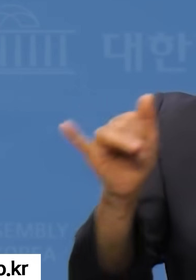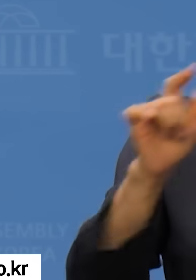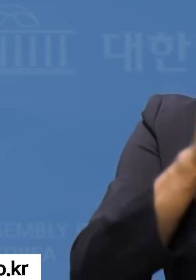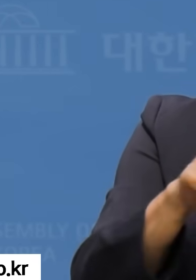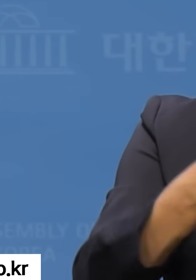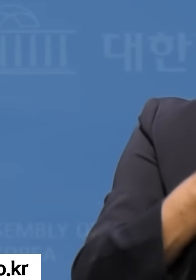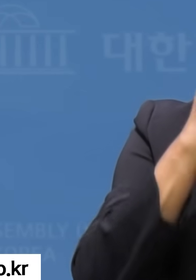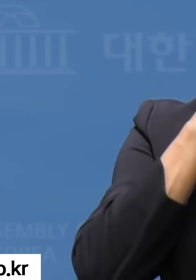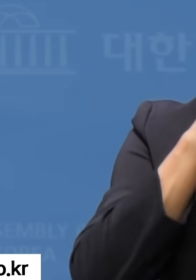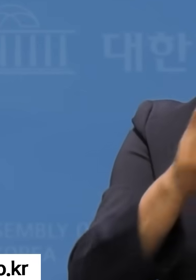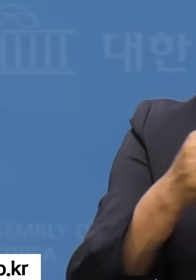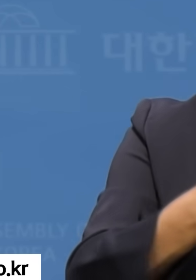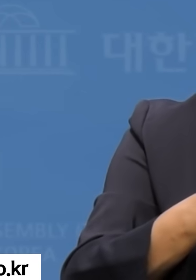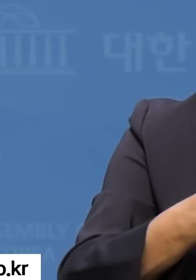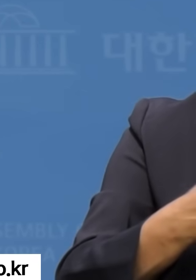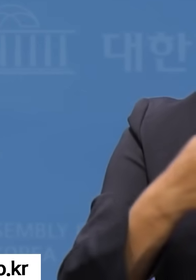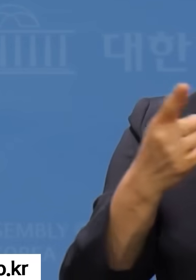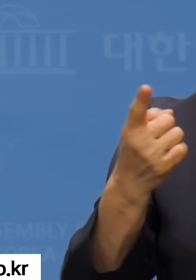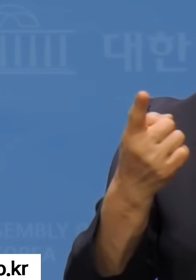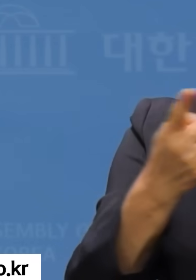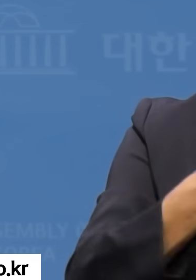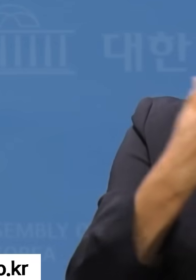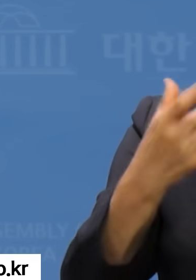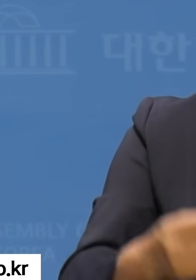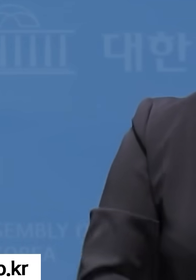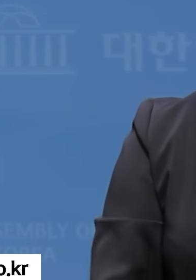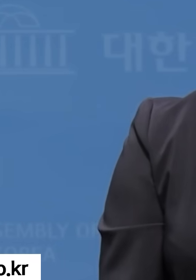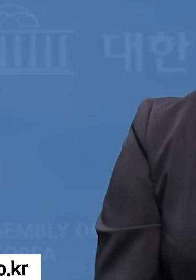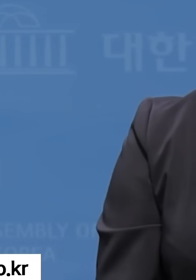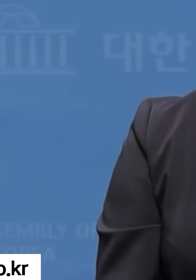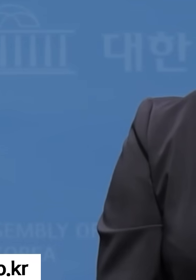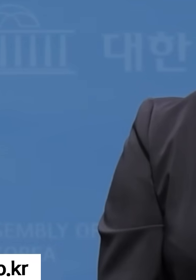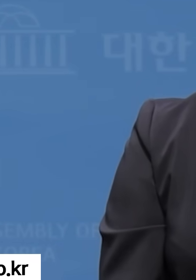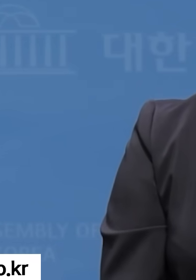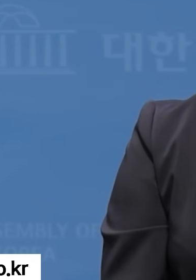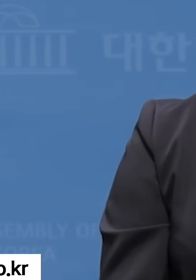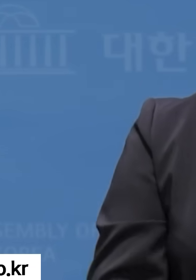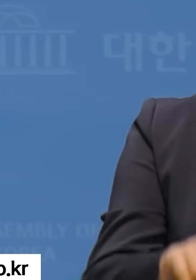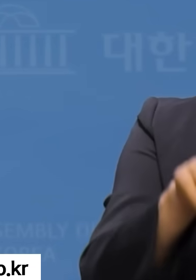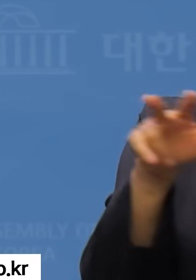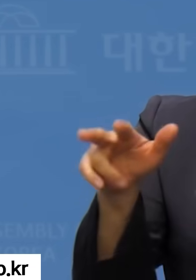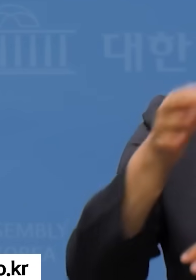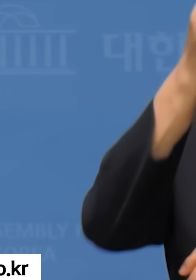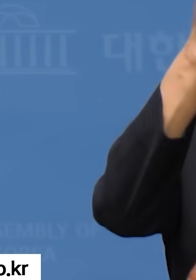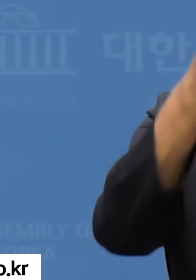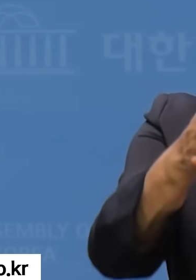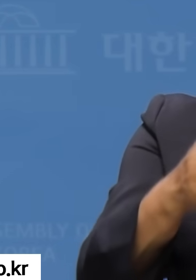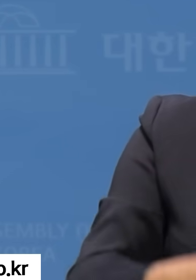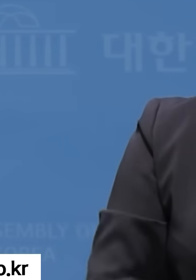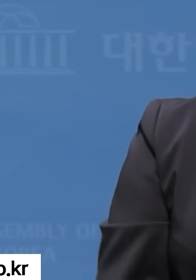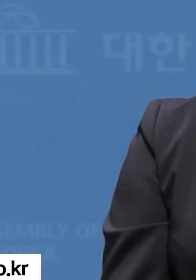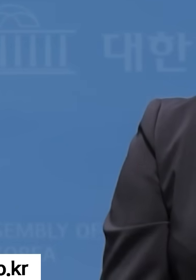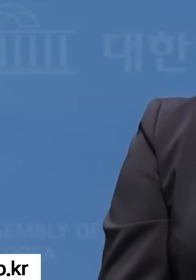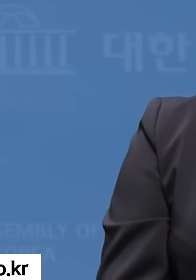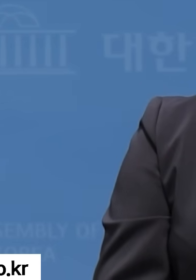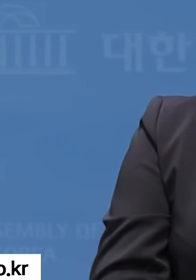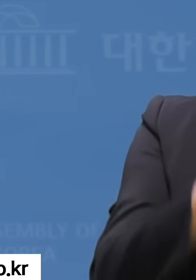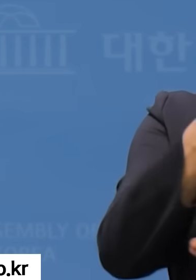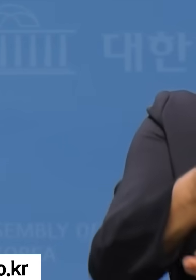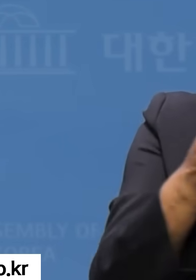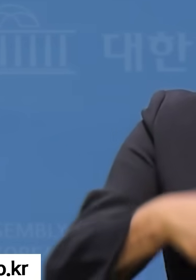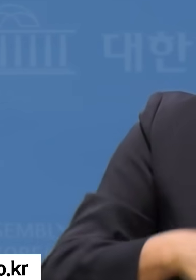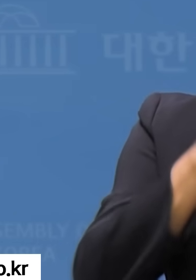대한 심각한 모독이 아닐 수 없습니다. 즉각 사죄하고 석고 대죄해야